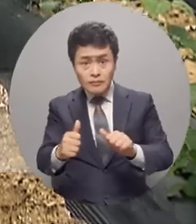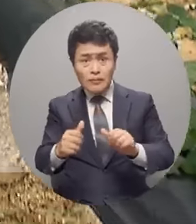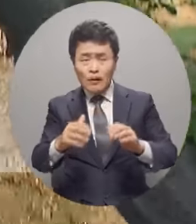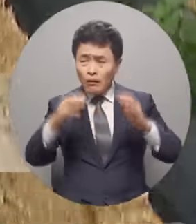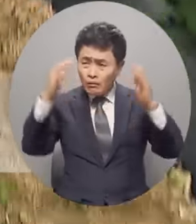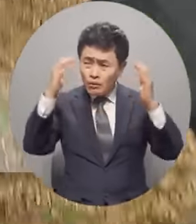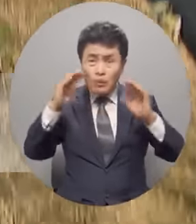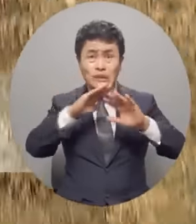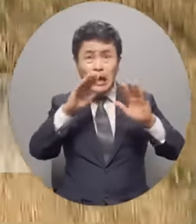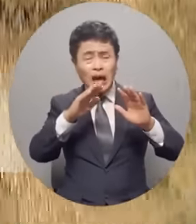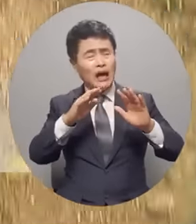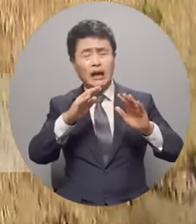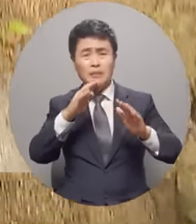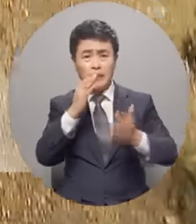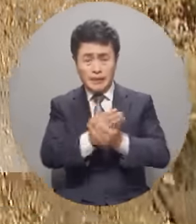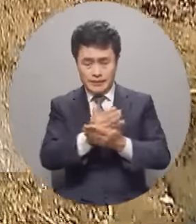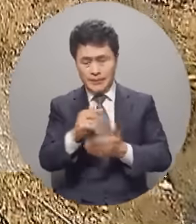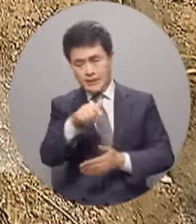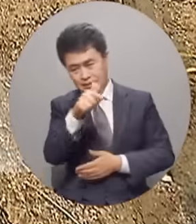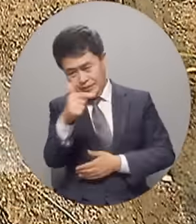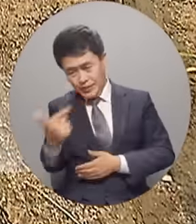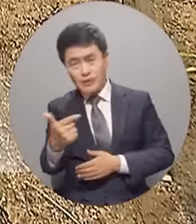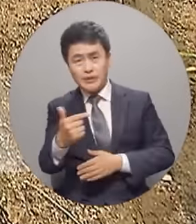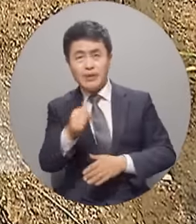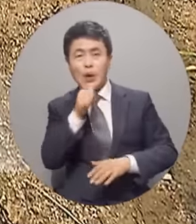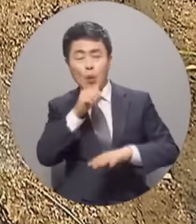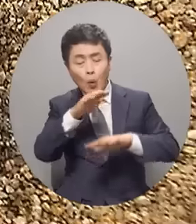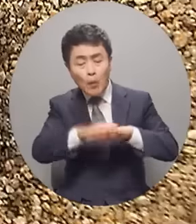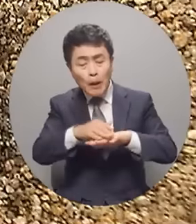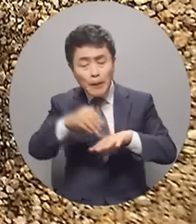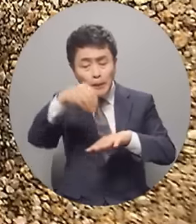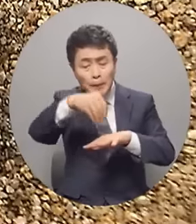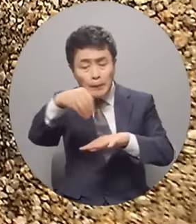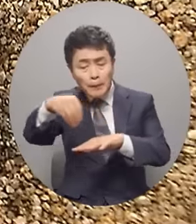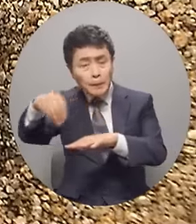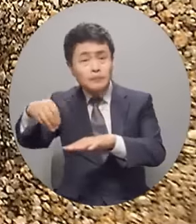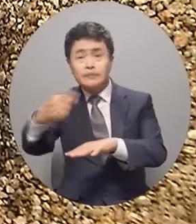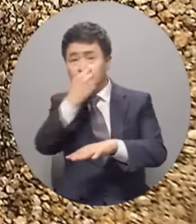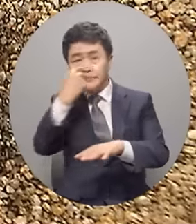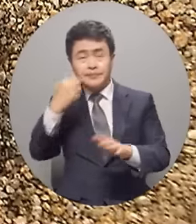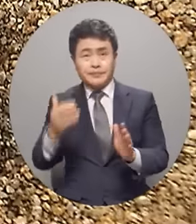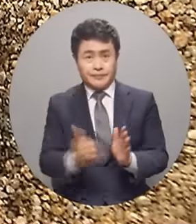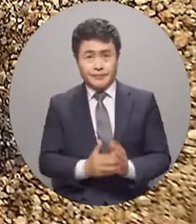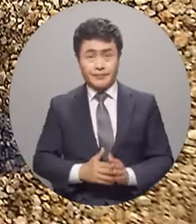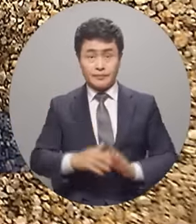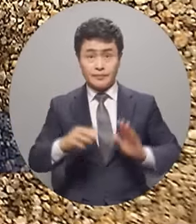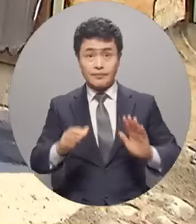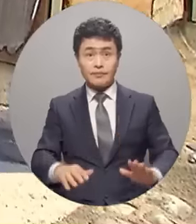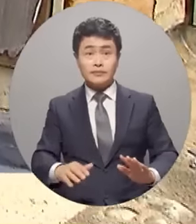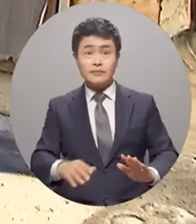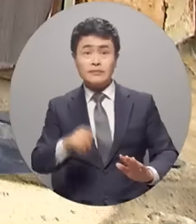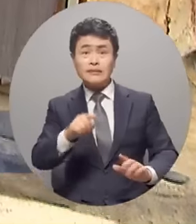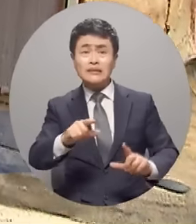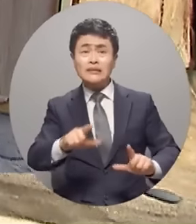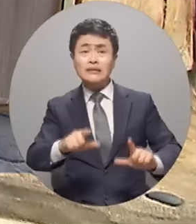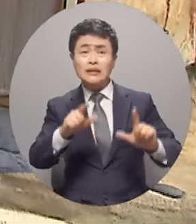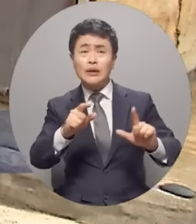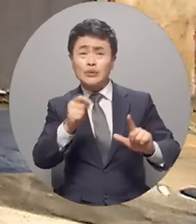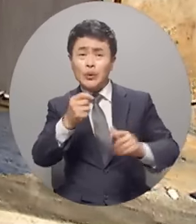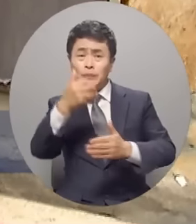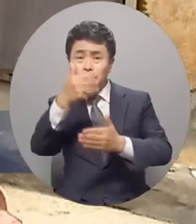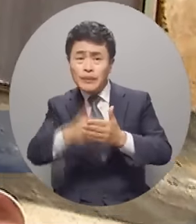그런 해 저녁 시간에 콩 모종을 심고 있었던 것으로 확인됐습니다 그날 따라 조금 남아 가지고